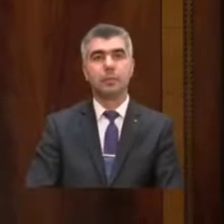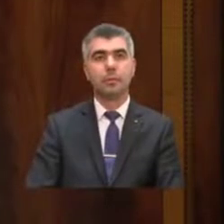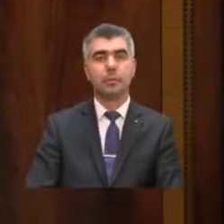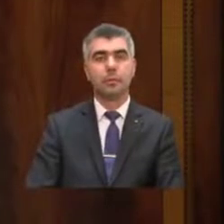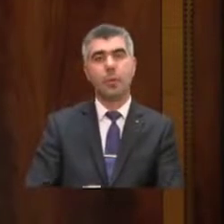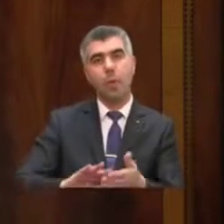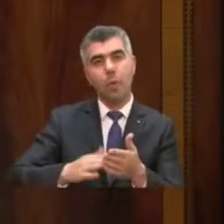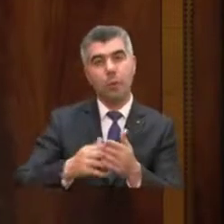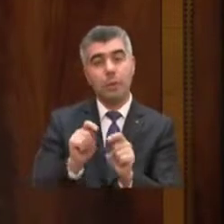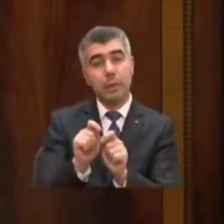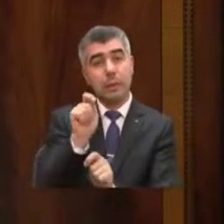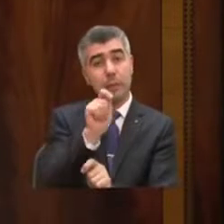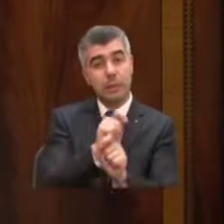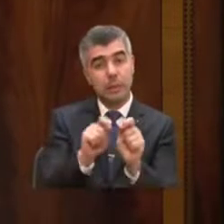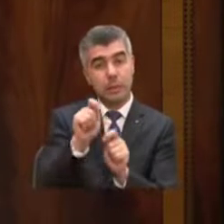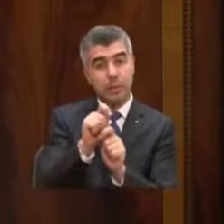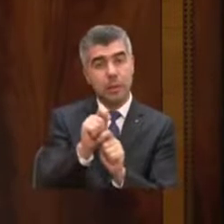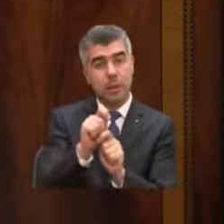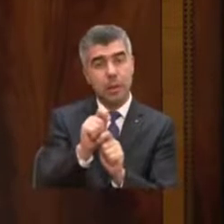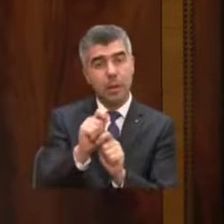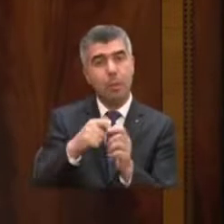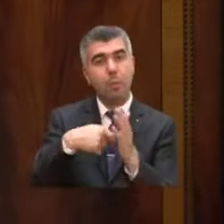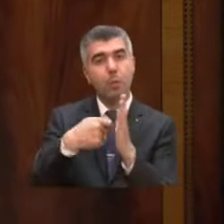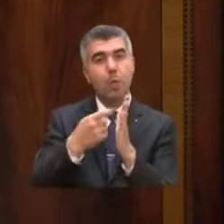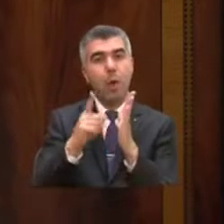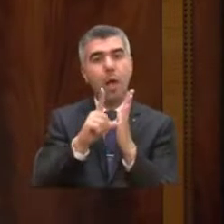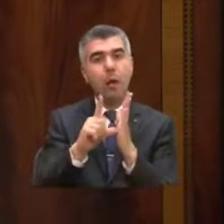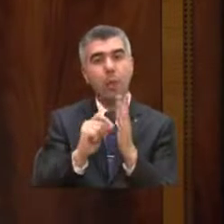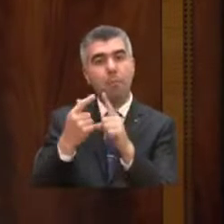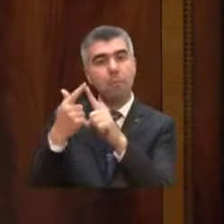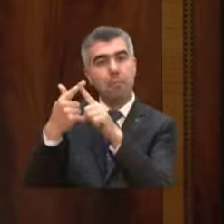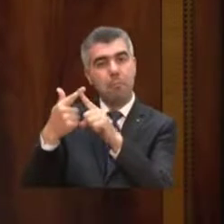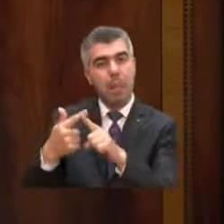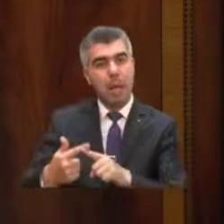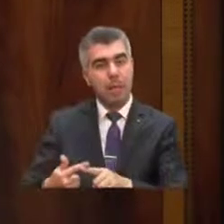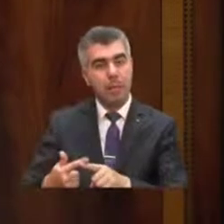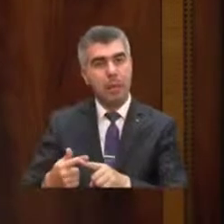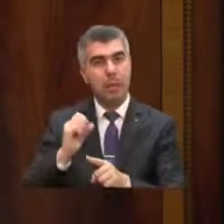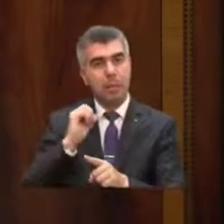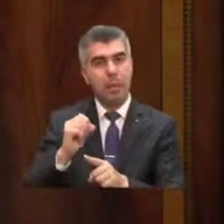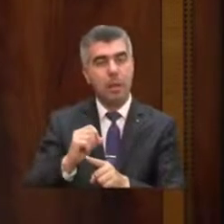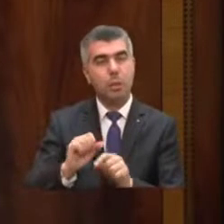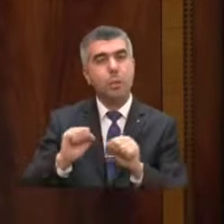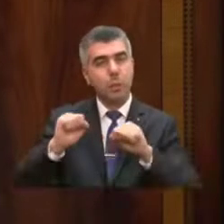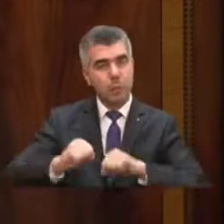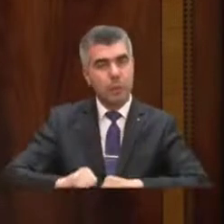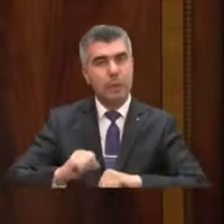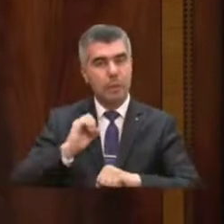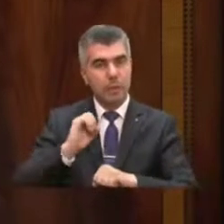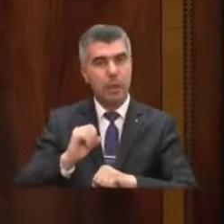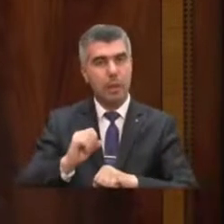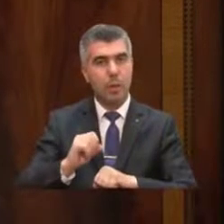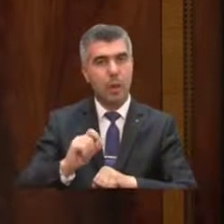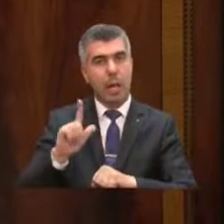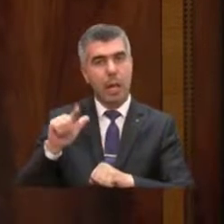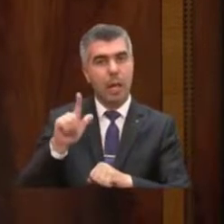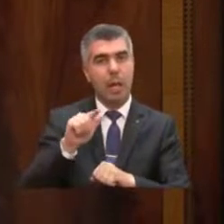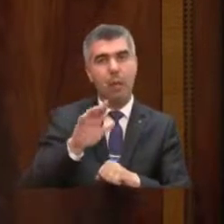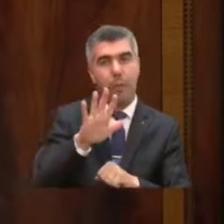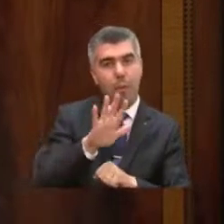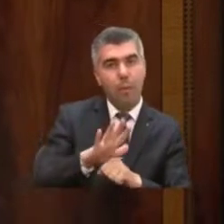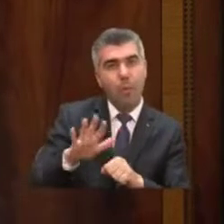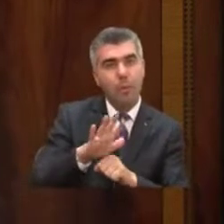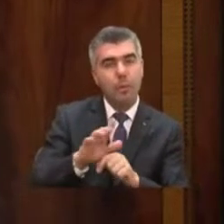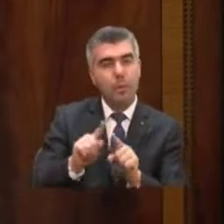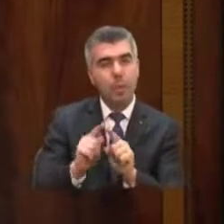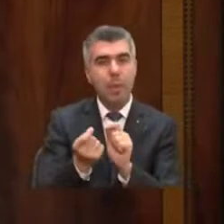ومن خلال إعدادها لمشروع قانون المالية، استجابت الحكومة لمقترحات الشركاء الاجتماعيين وعملت على